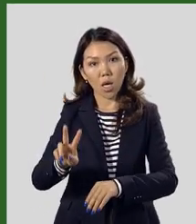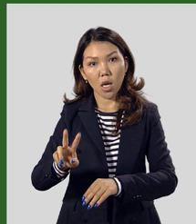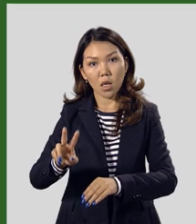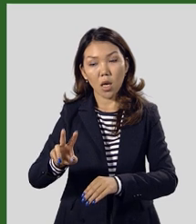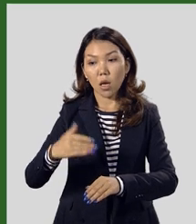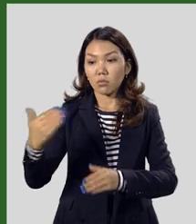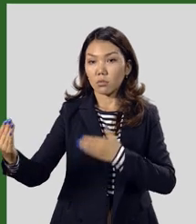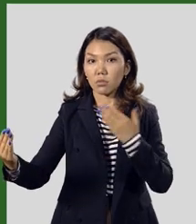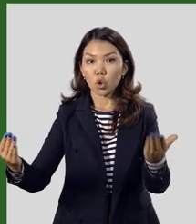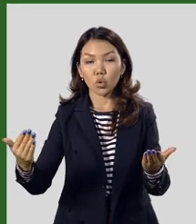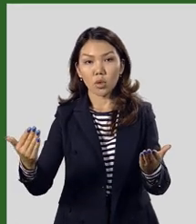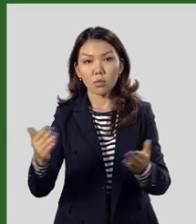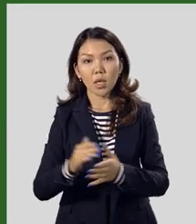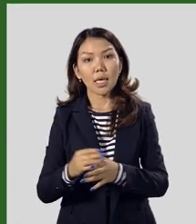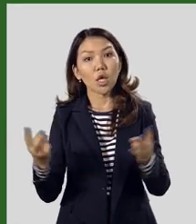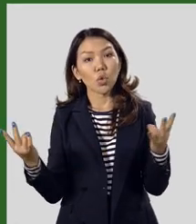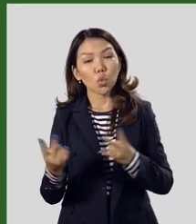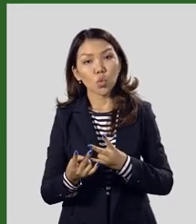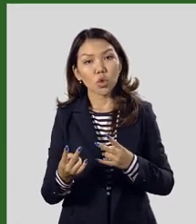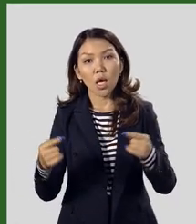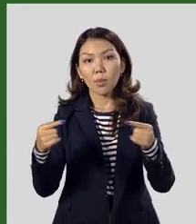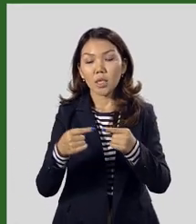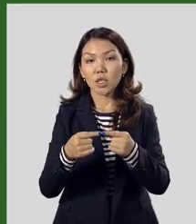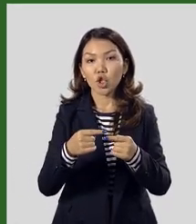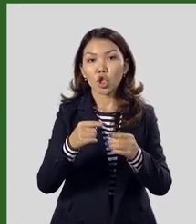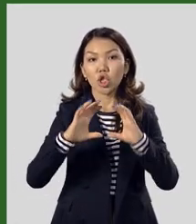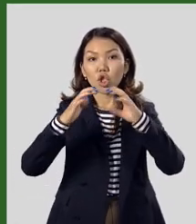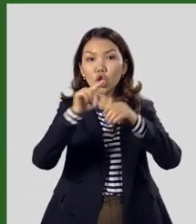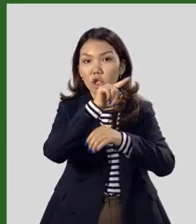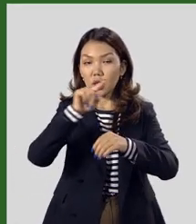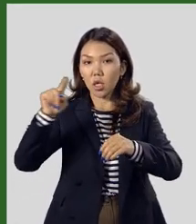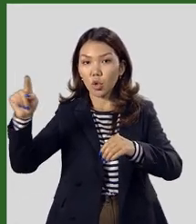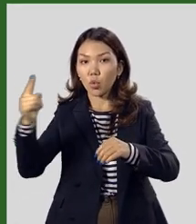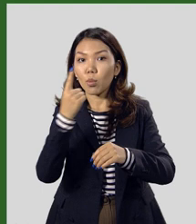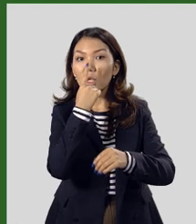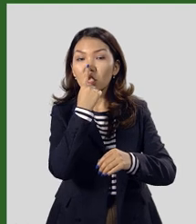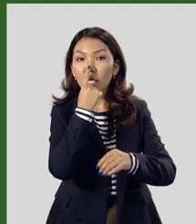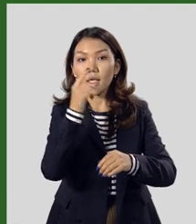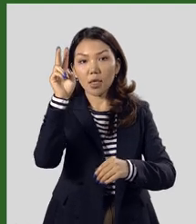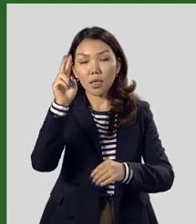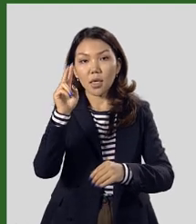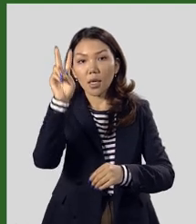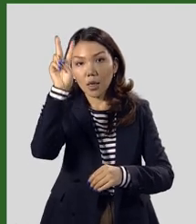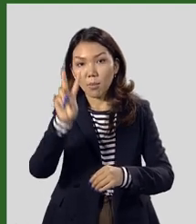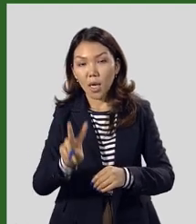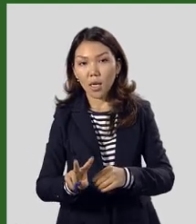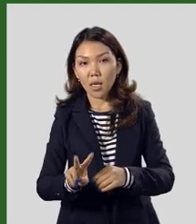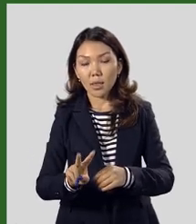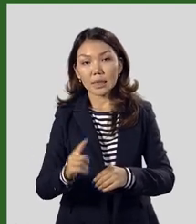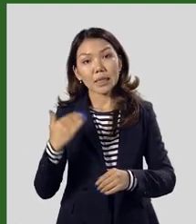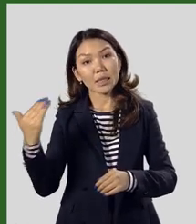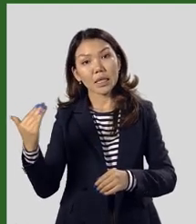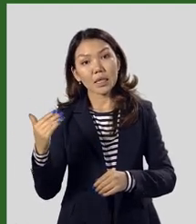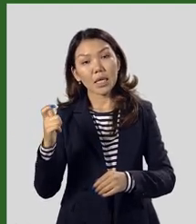ними? Для этого надо определить широту, ближайшей к объекту параллели, со стороны